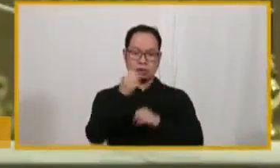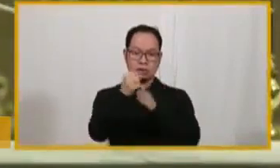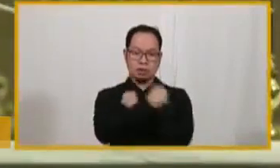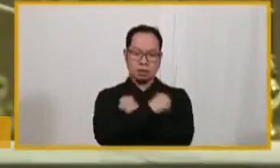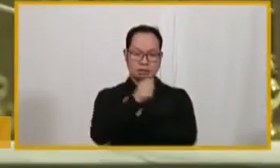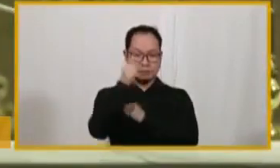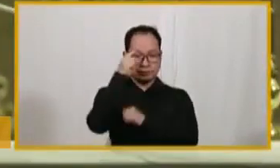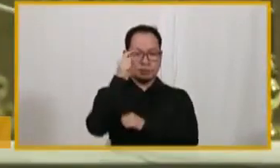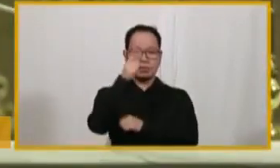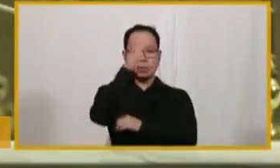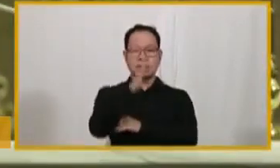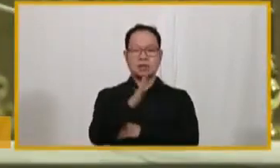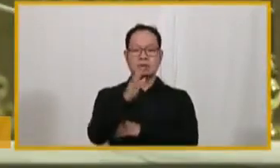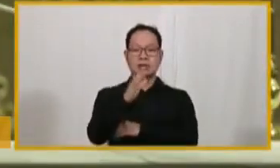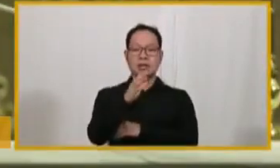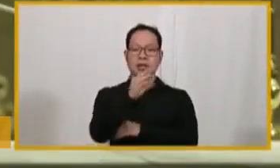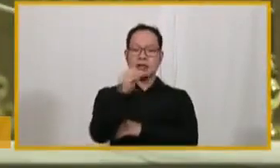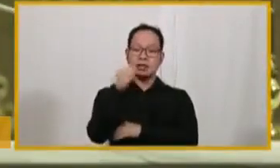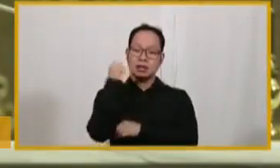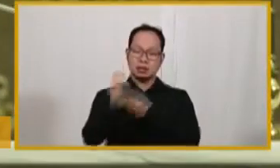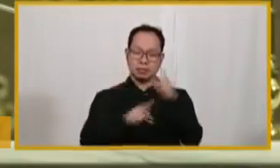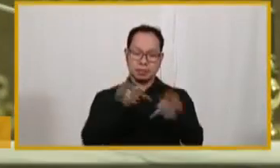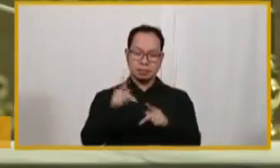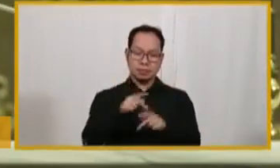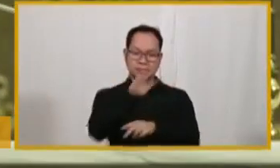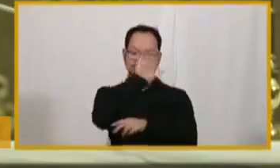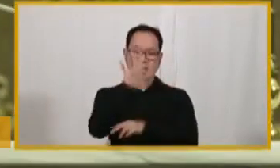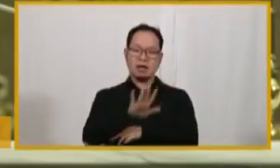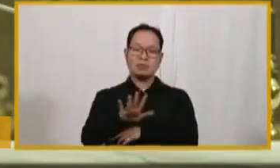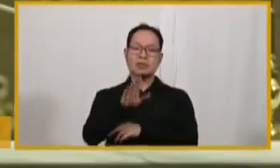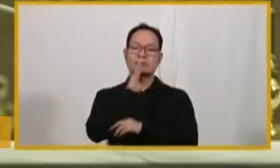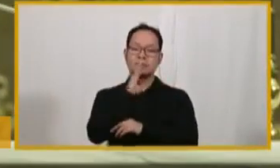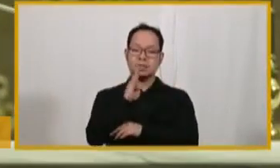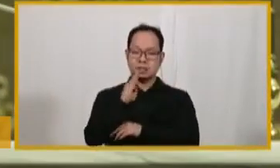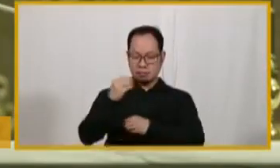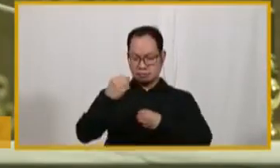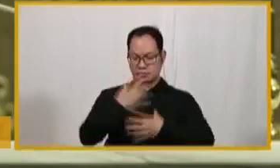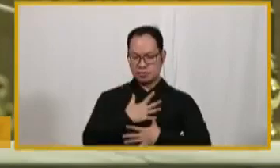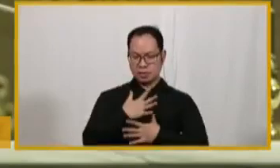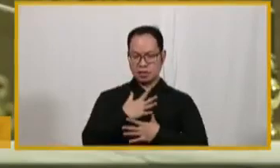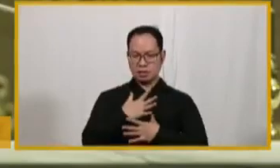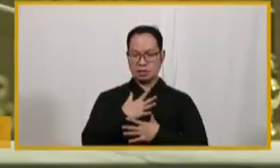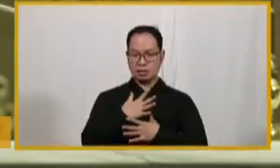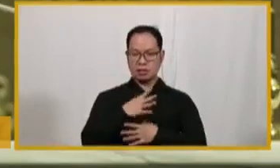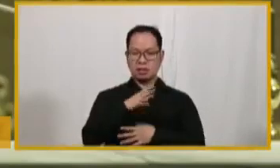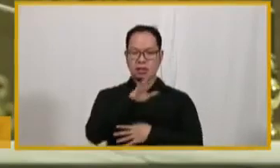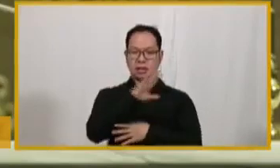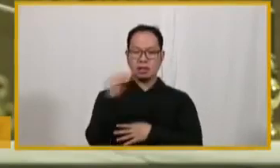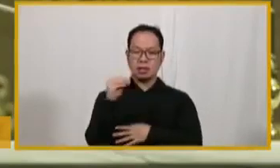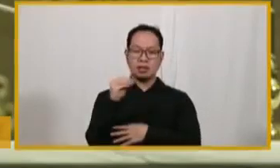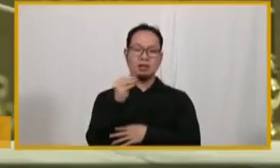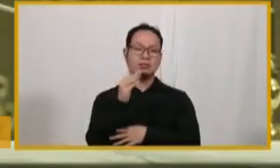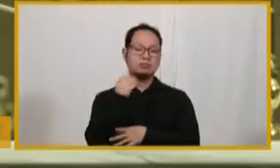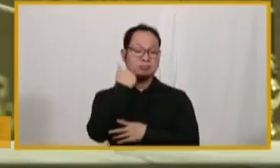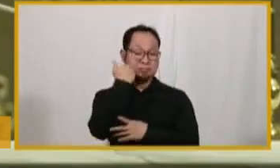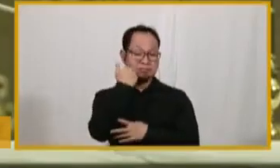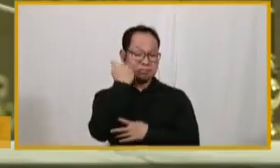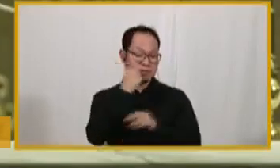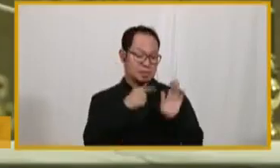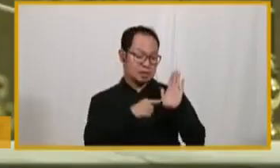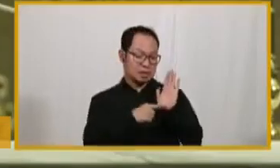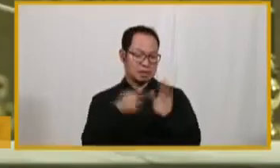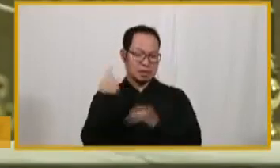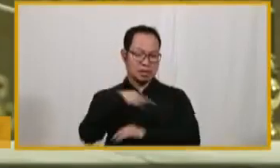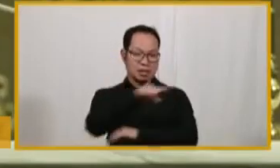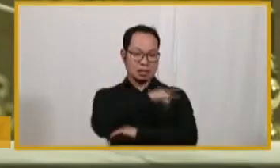for others. Huwag tayong matakot at huwag nating ikahiya na ipakita